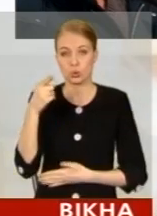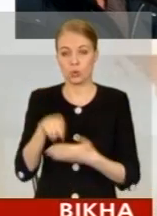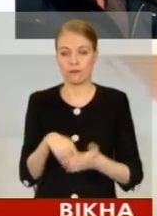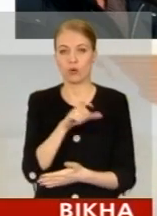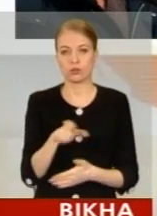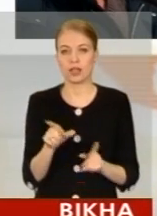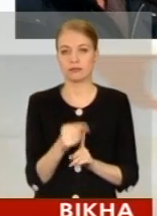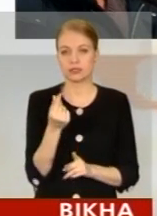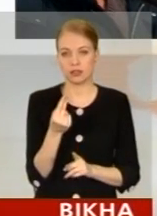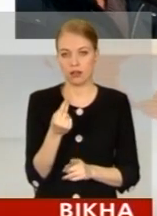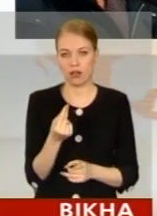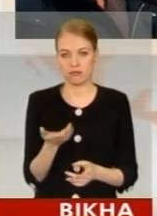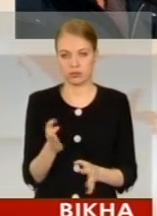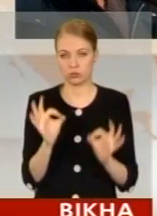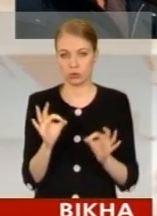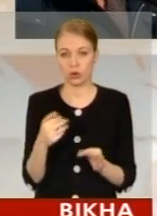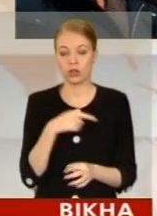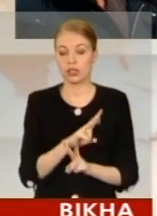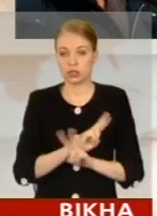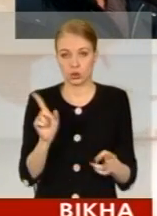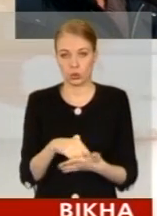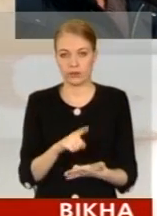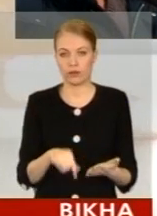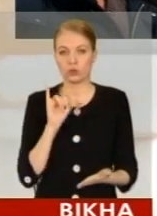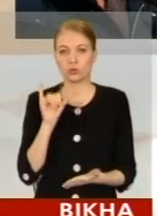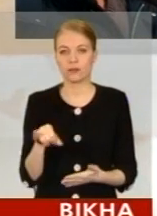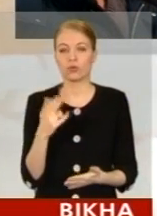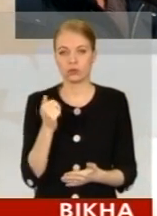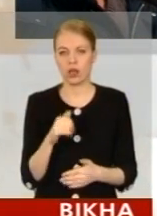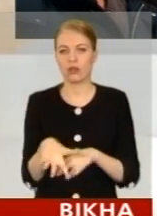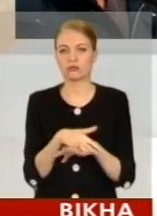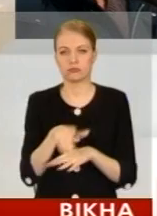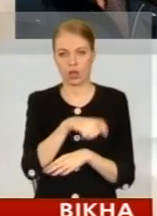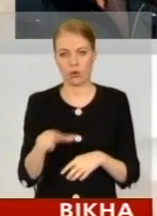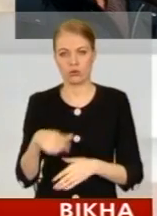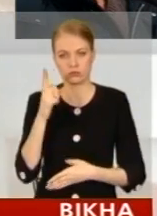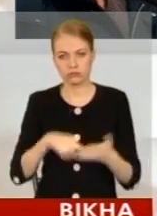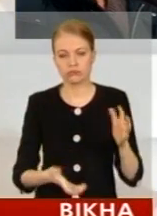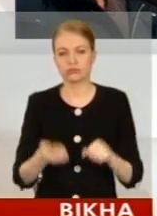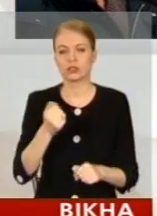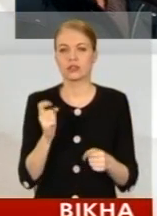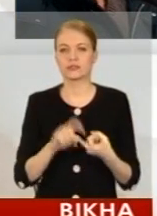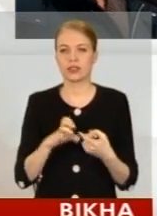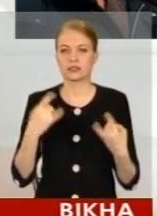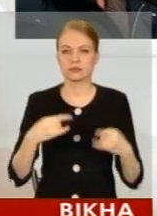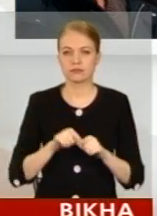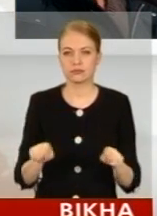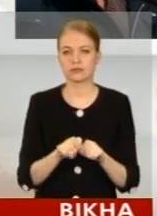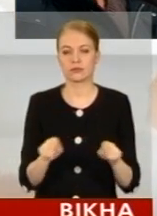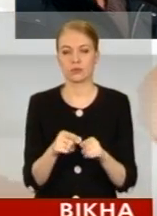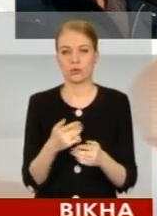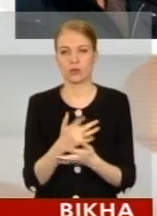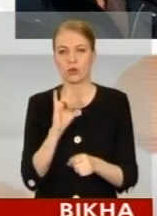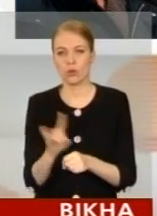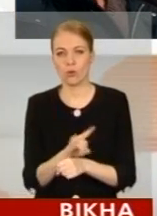людей з деньгами равно нулю. Йому не вірить ніхто. Тобто у нього високий рейтинг народний, зв'язаний з зомбоящиком, з агітпротом, з пропагандою,